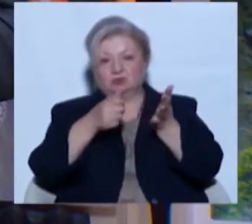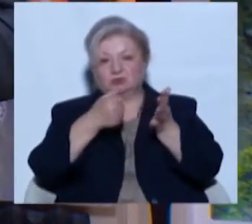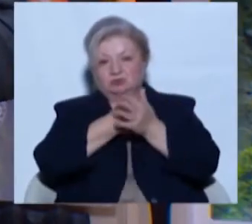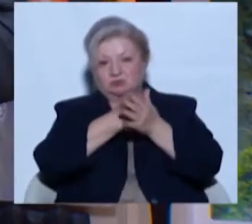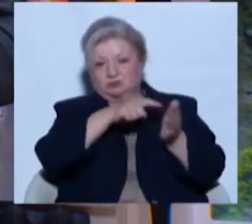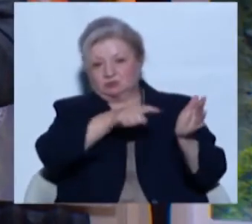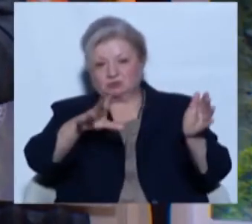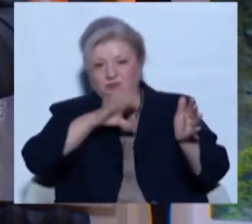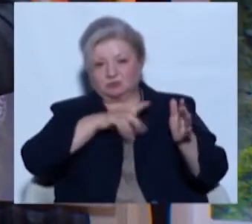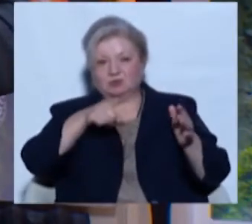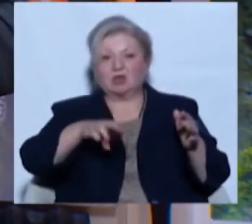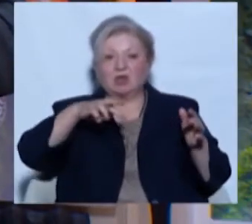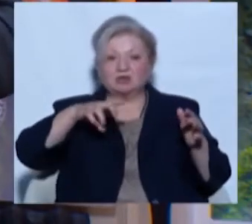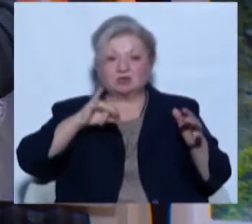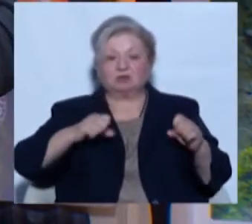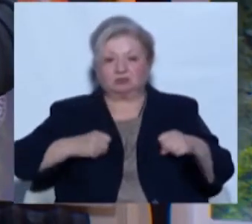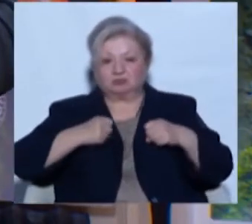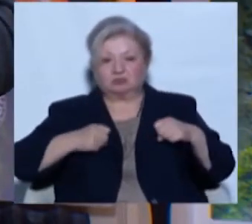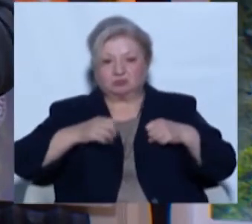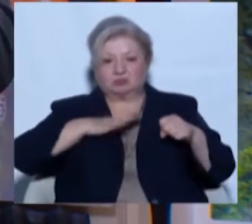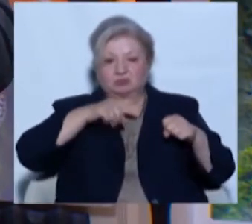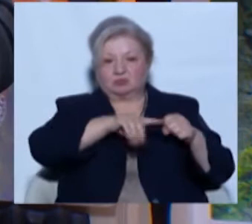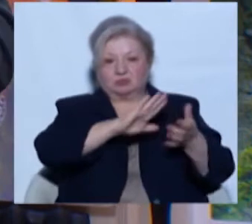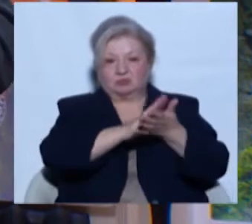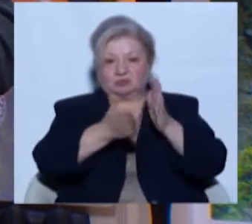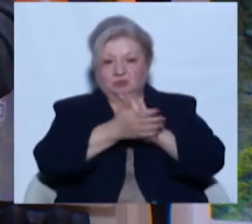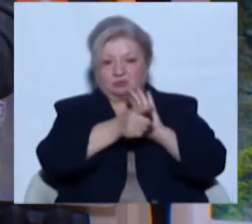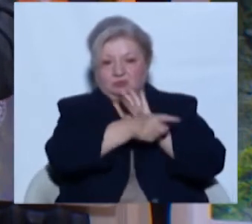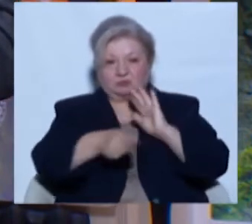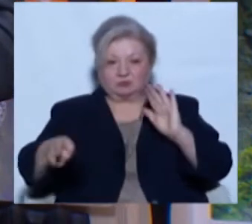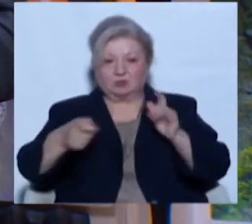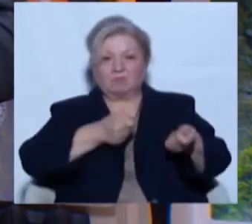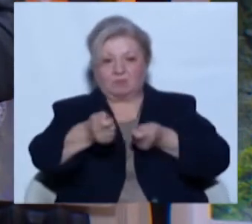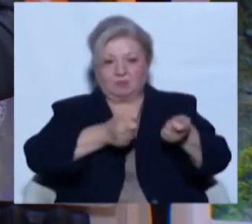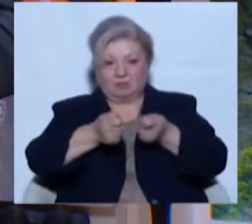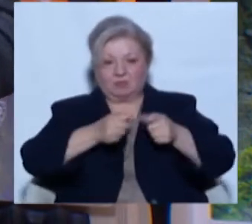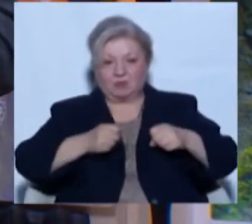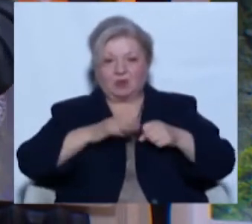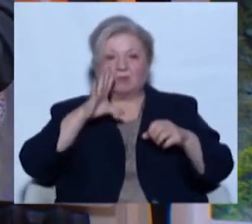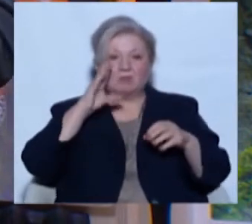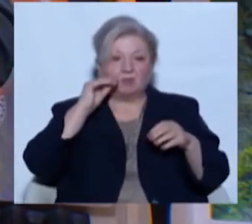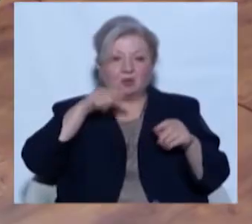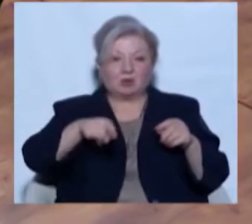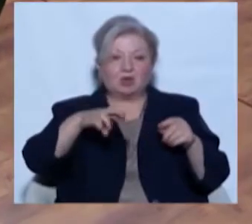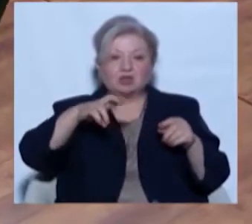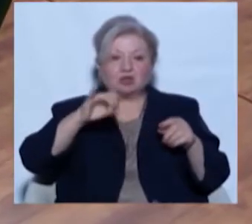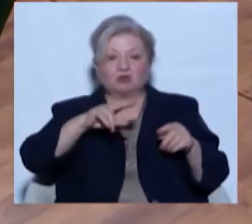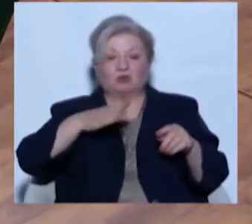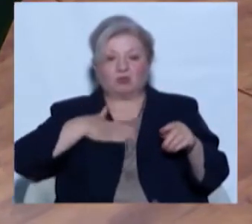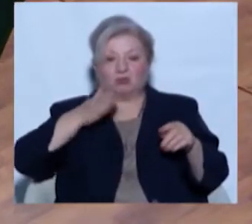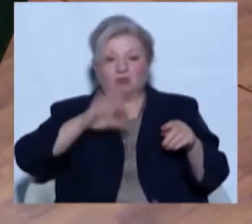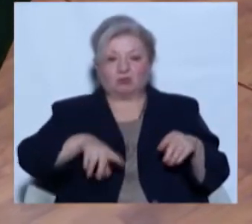ამ სიტუაციის მართვას დიქტატორული გზებით, მაგრამ ტიტოს გარდაცვალების შემდეგ ქვეყანაში